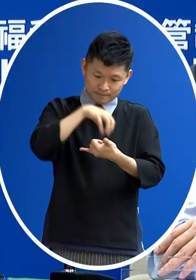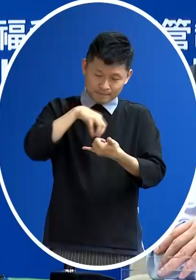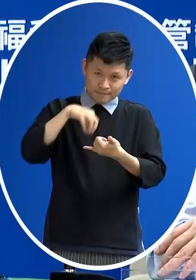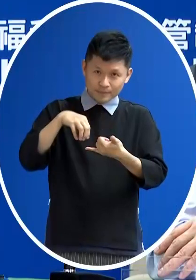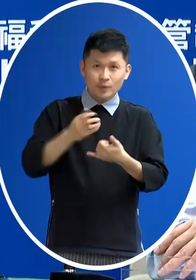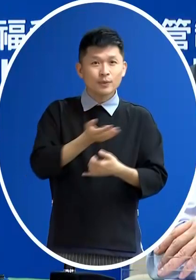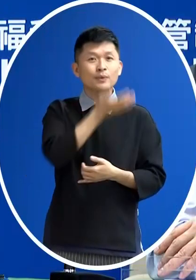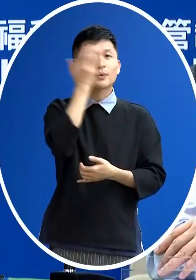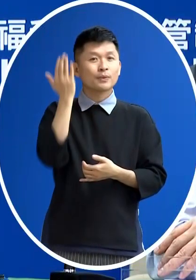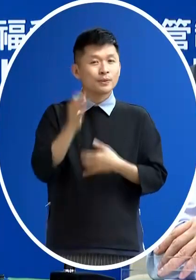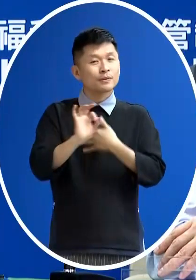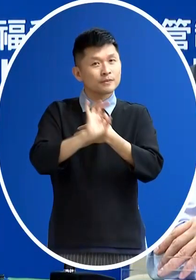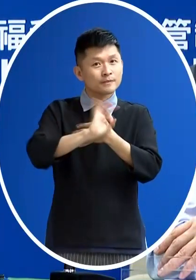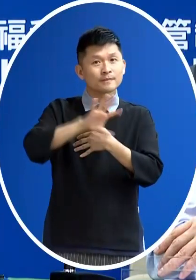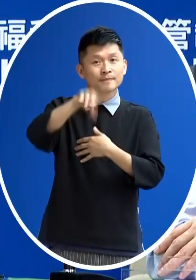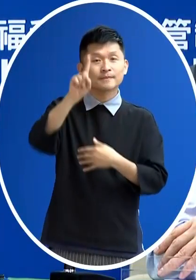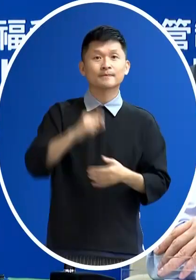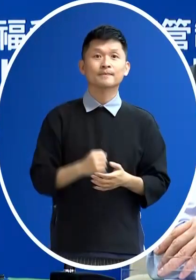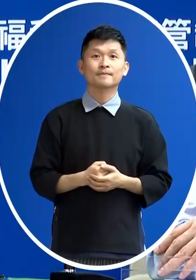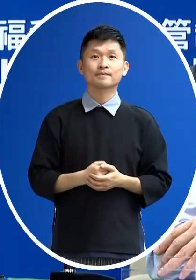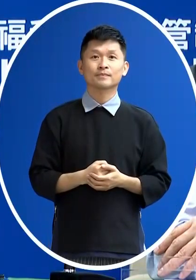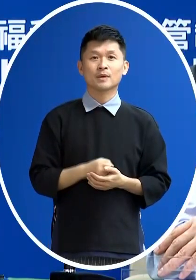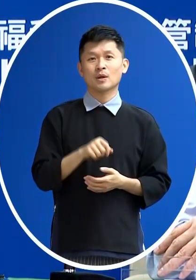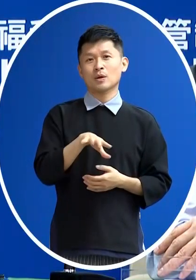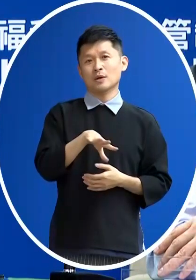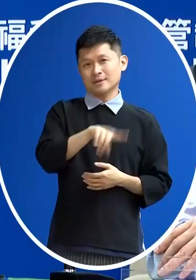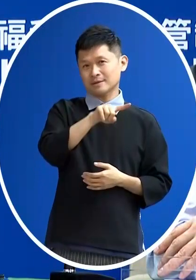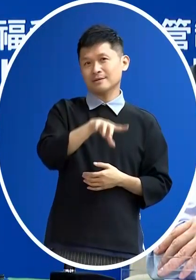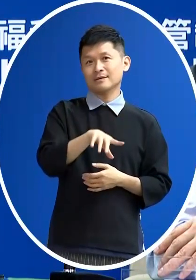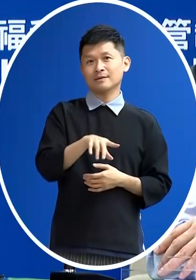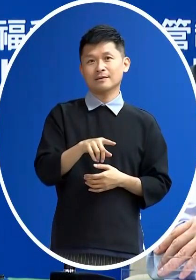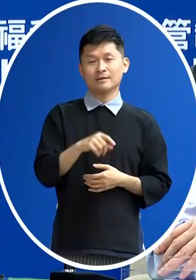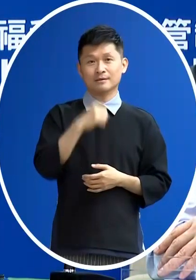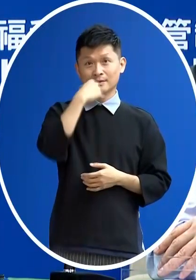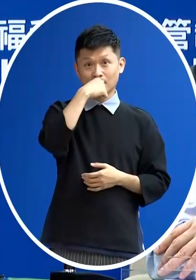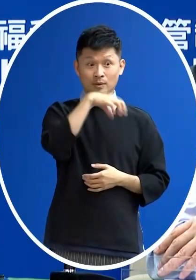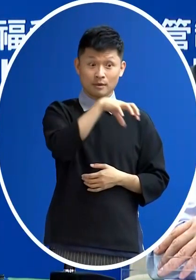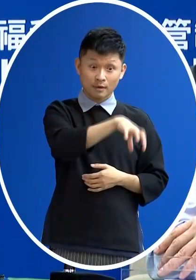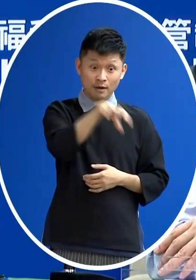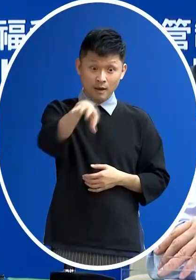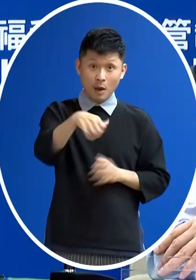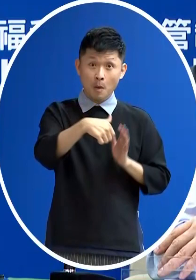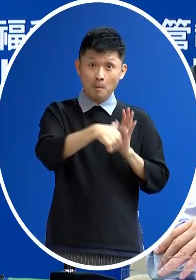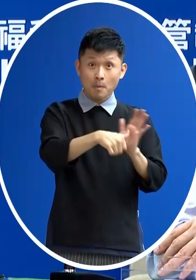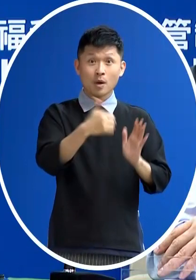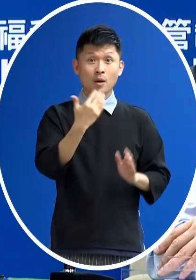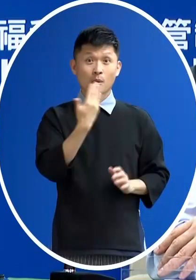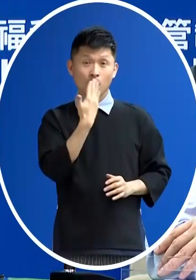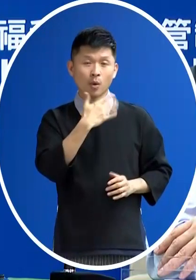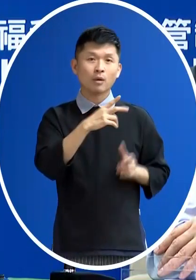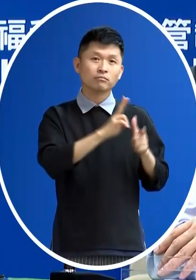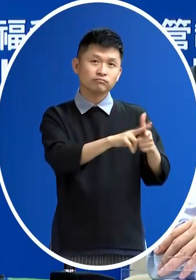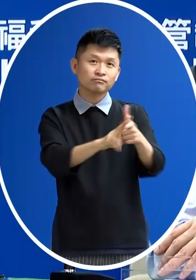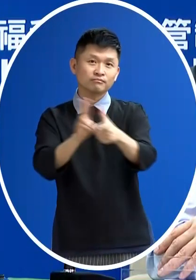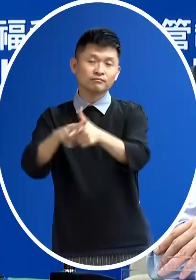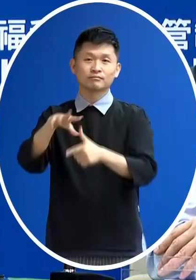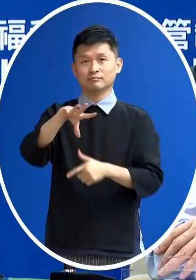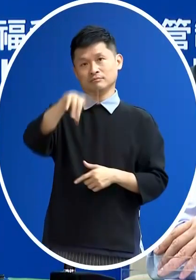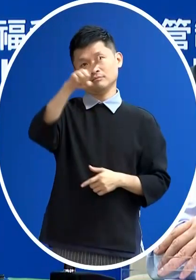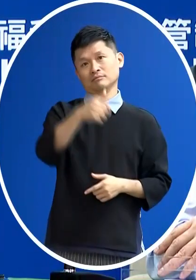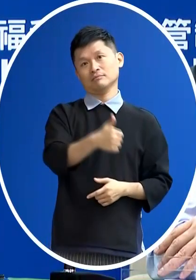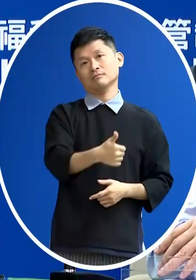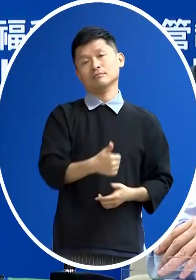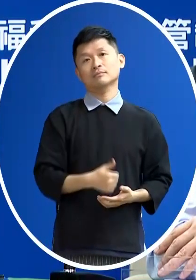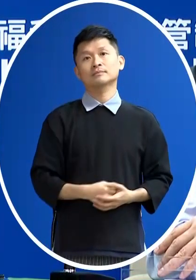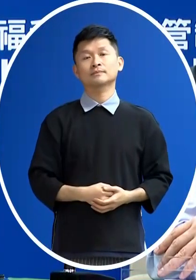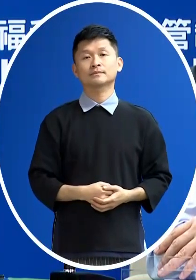内的旅游总是聊胜于无嘛，哈，哦，那让国人认识台湾多一点，这也是一件好事情。那